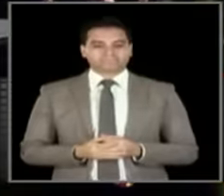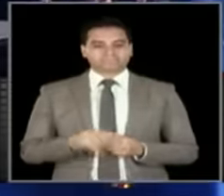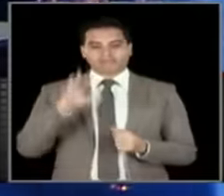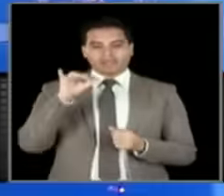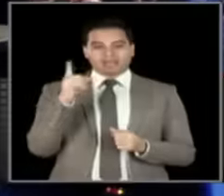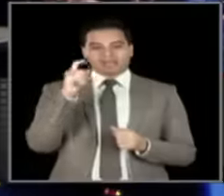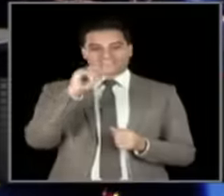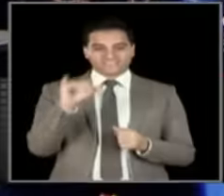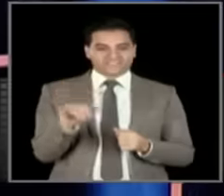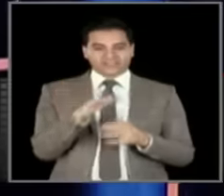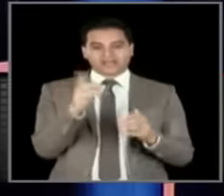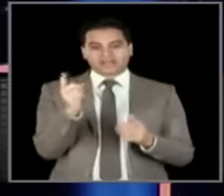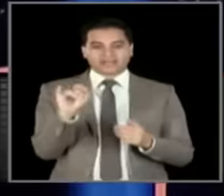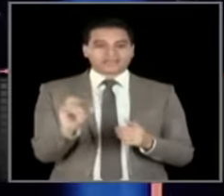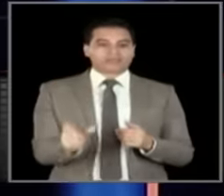هيرفي رينار.